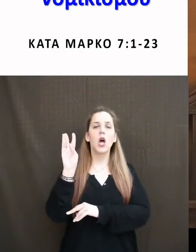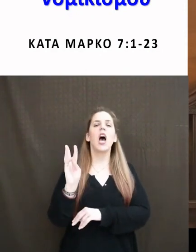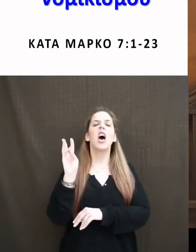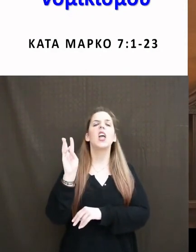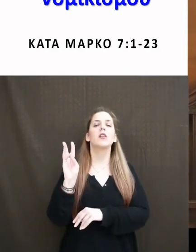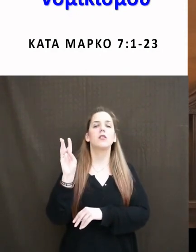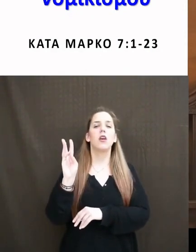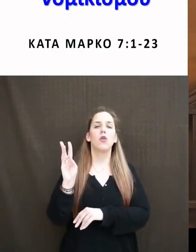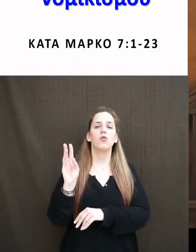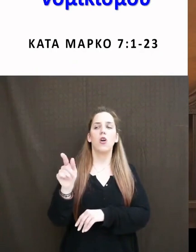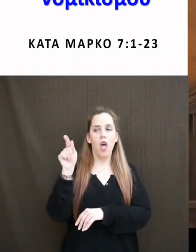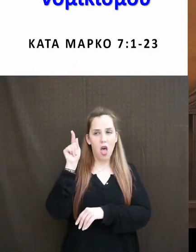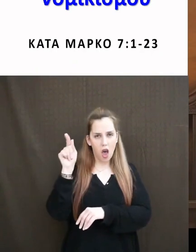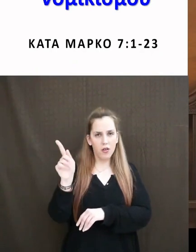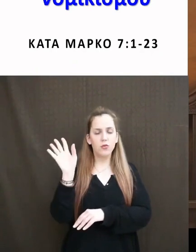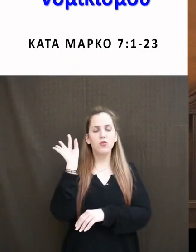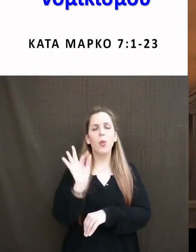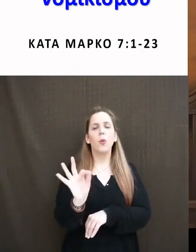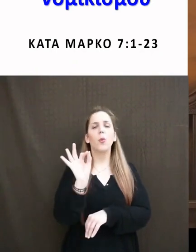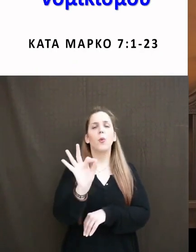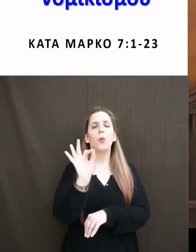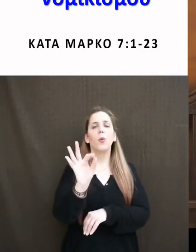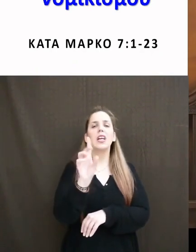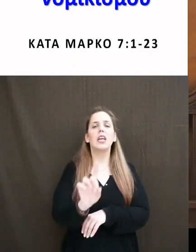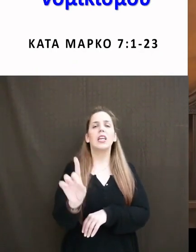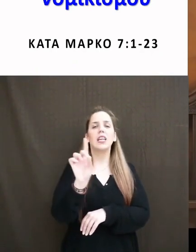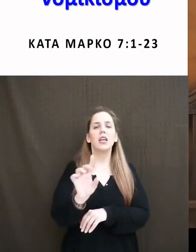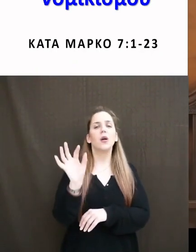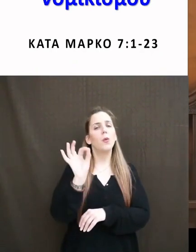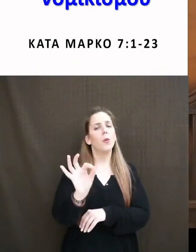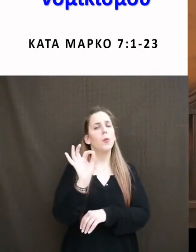το πιστεύει. Αλλά πηγαίνει και σε έξτρα συνάξεις.